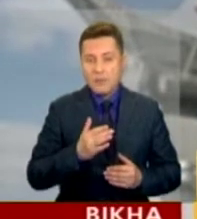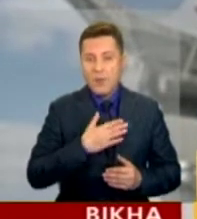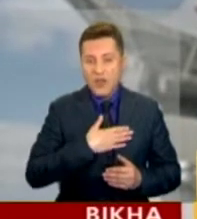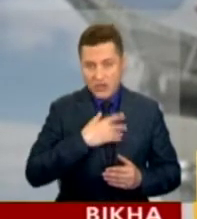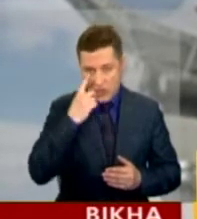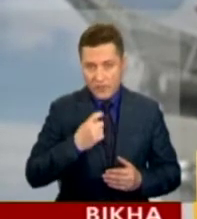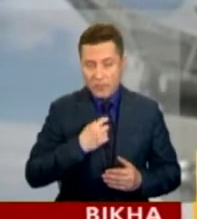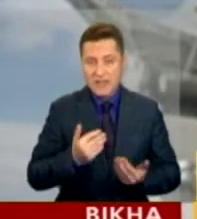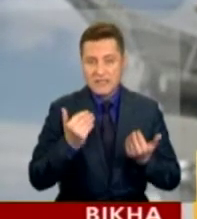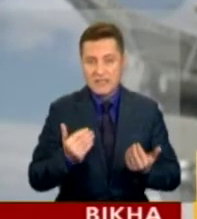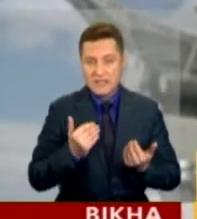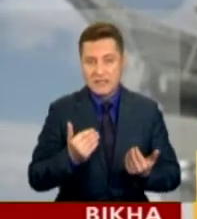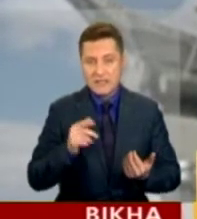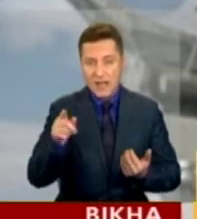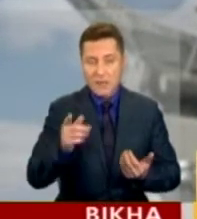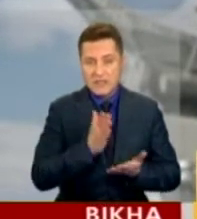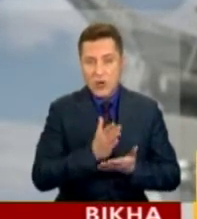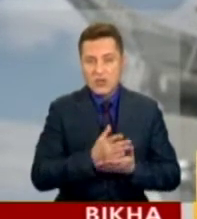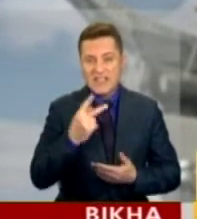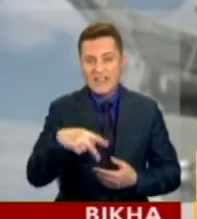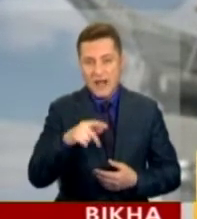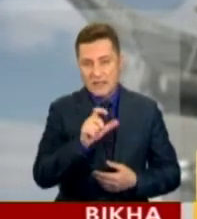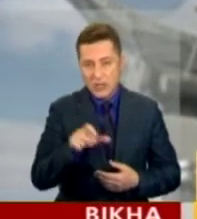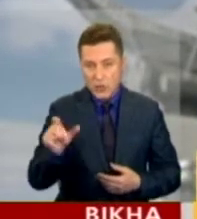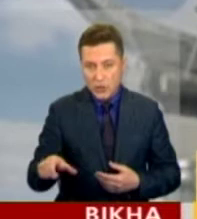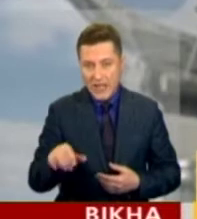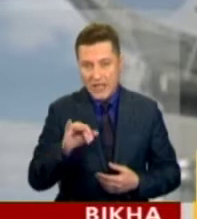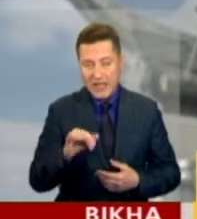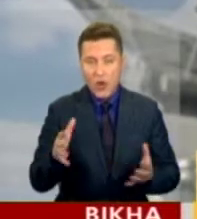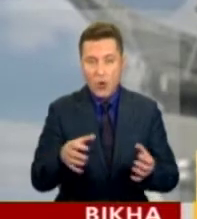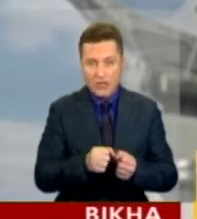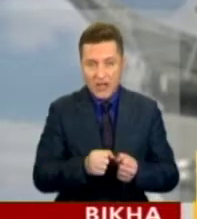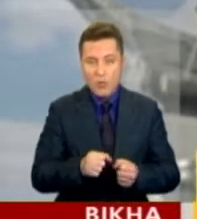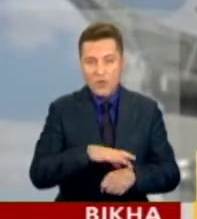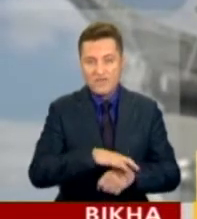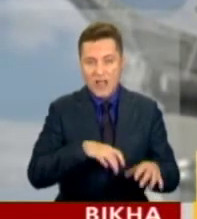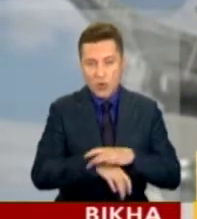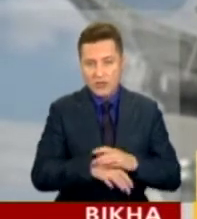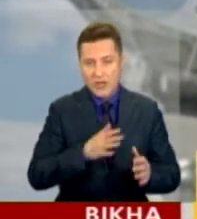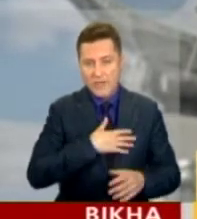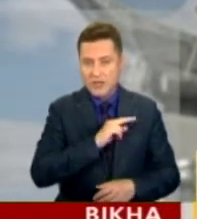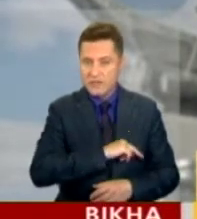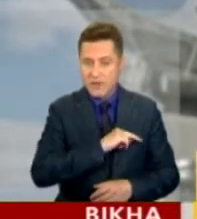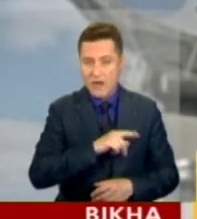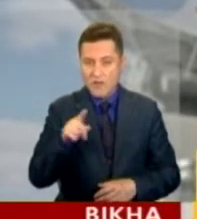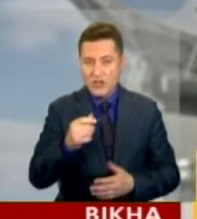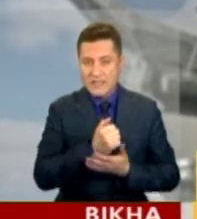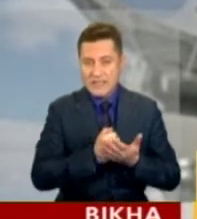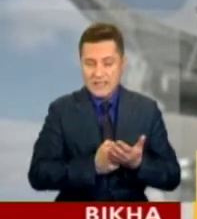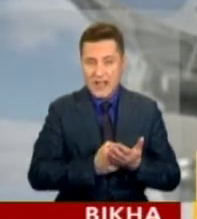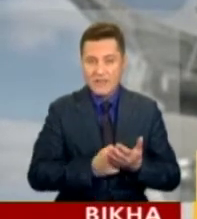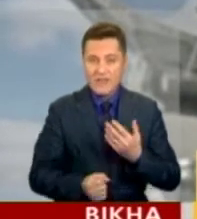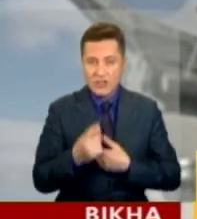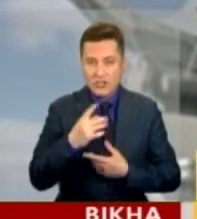знаходиться 20 людей і утримують в заручниках нашого працівника. Вони з резервного джерела взяли